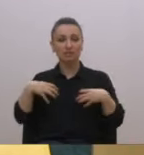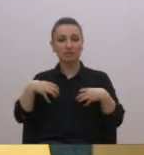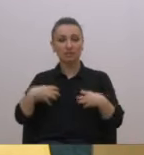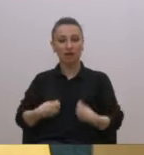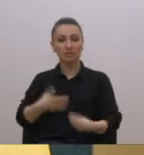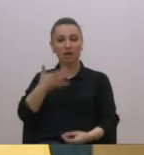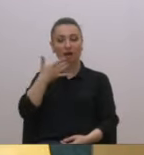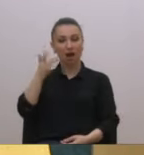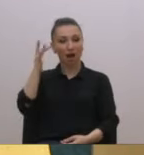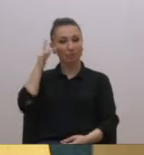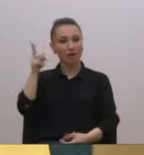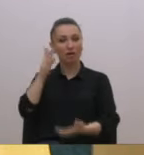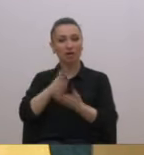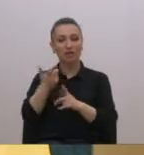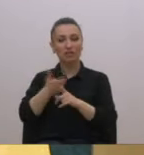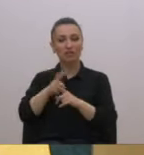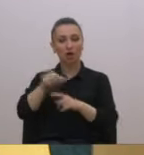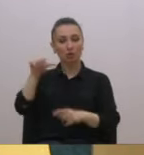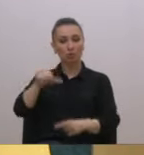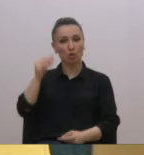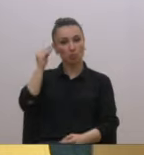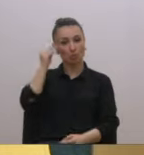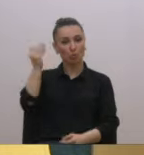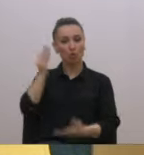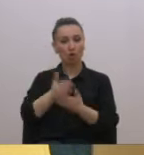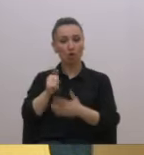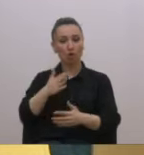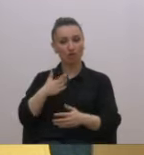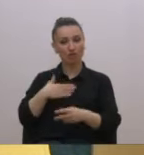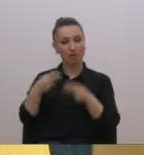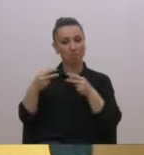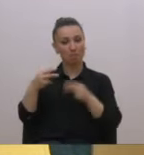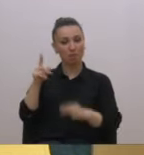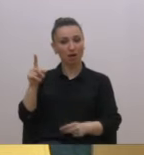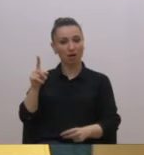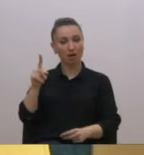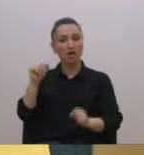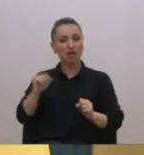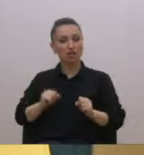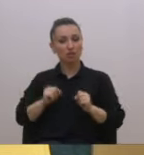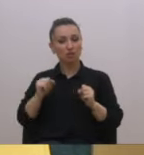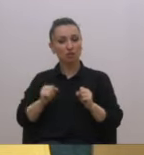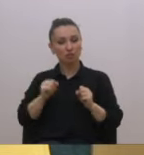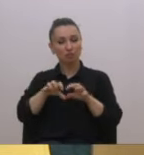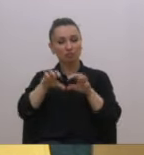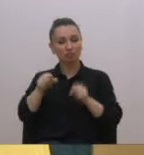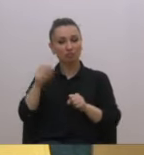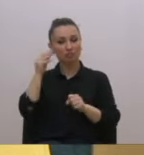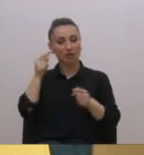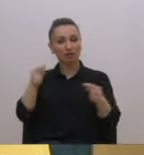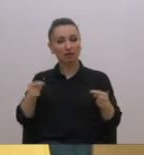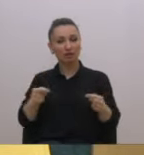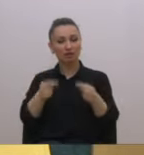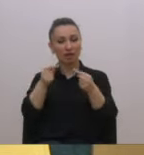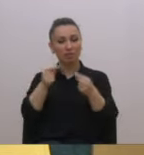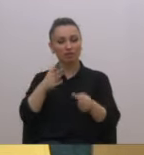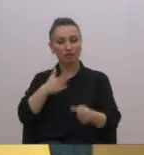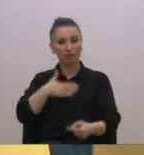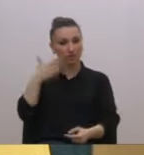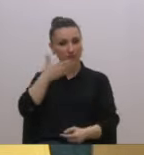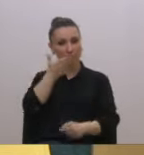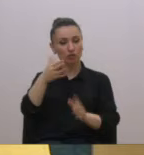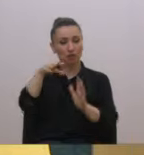ამერიკა გვევლინება ძალიან ცუდ პოზიციაზე, როგორც ჩვენი პარტნიორი, ის ცდილობს დესტაბილიზაციას და დაპირისპირებას ჩვენს